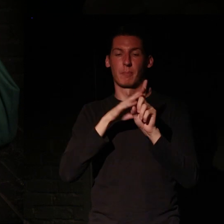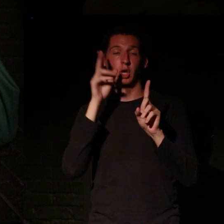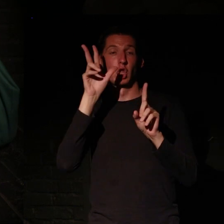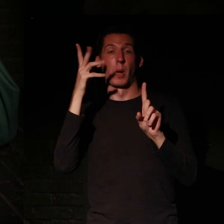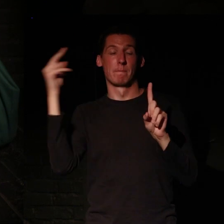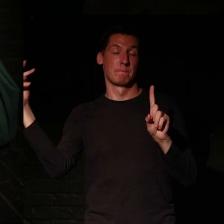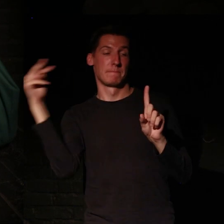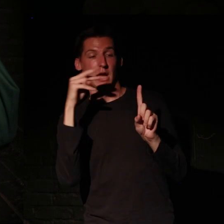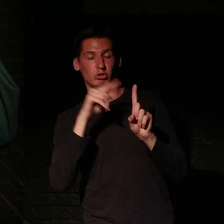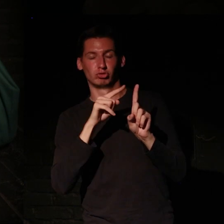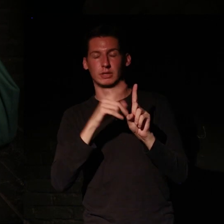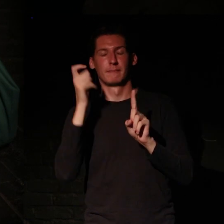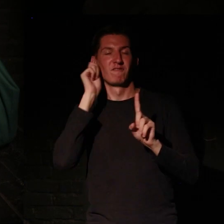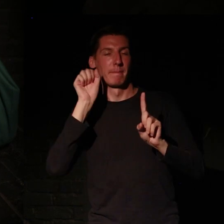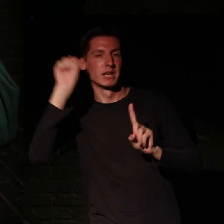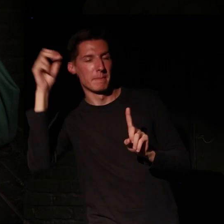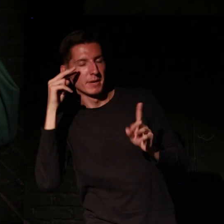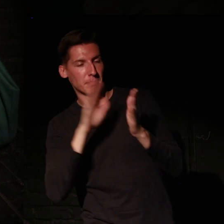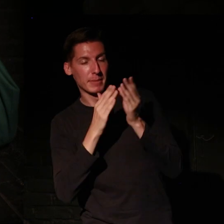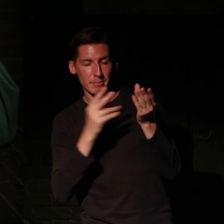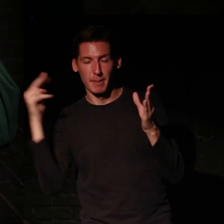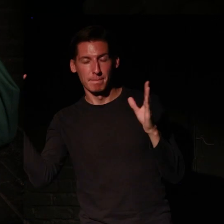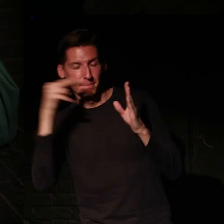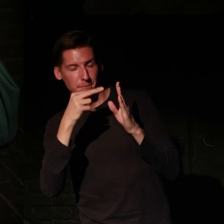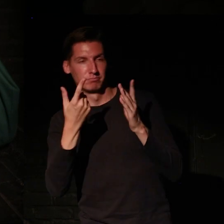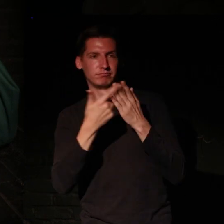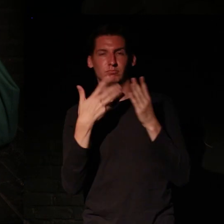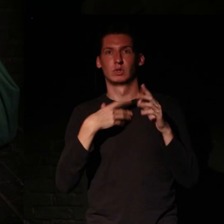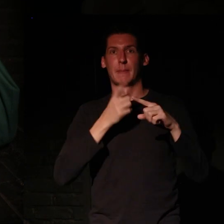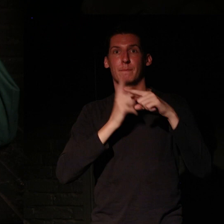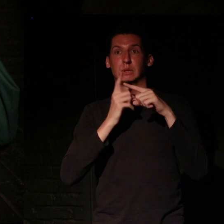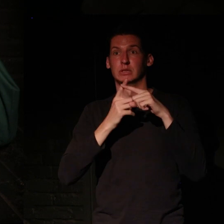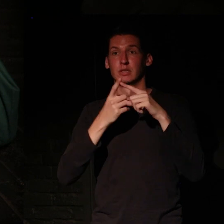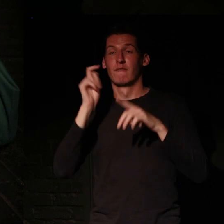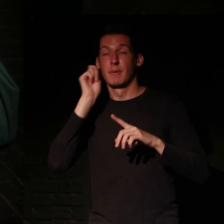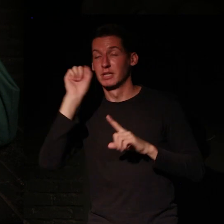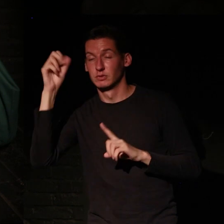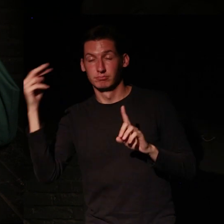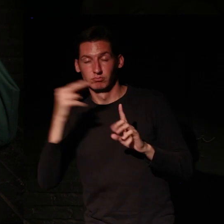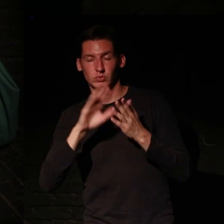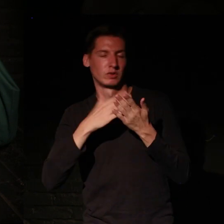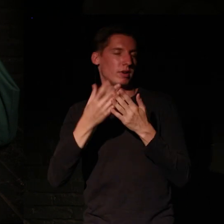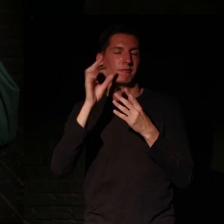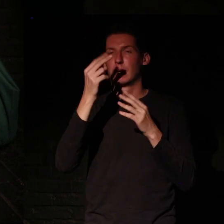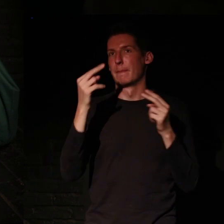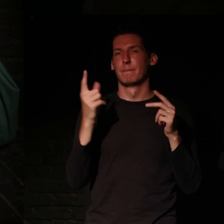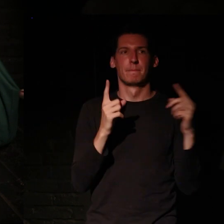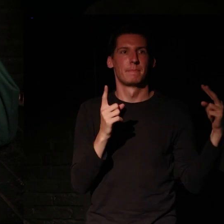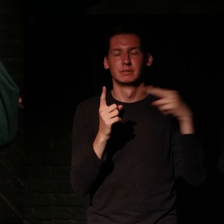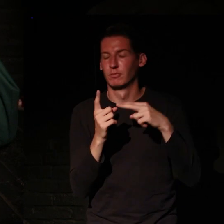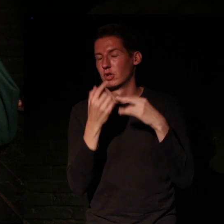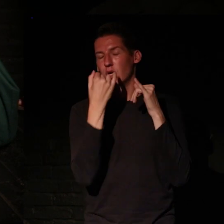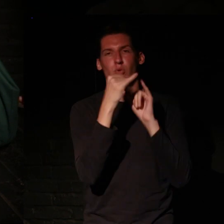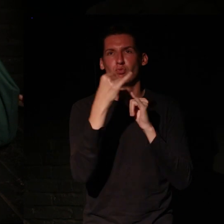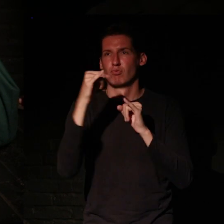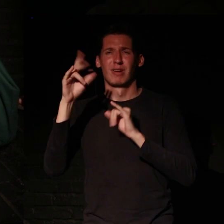właśnie feministycznej, czy to będzie taka pozytywna perspektywa feministyczna, czy będzie to perspektywa właśnie oparta